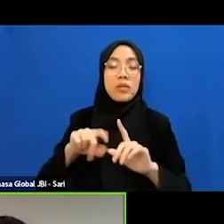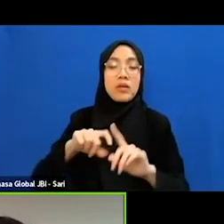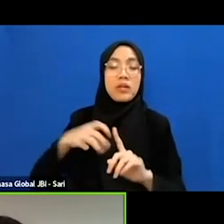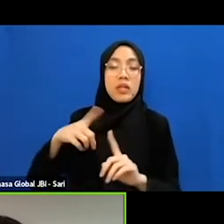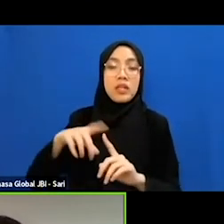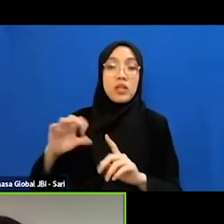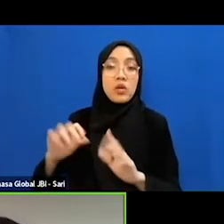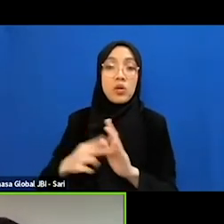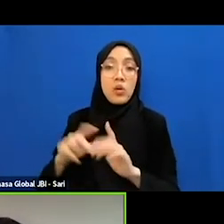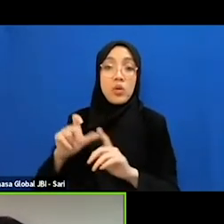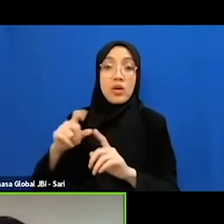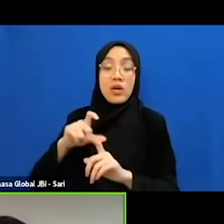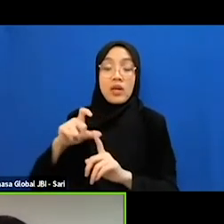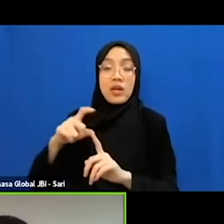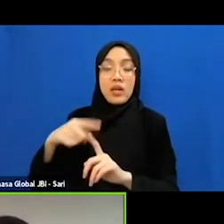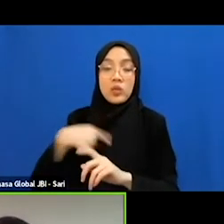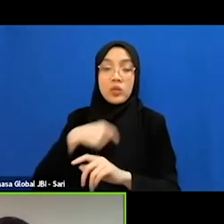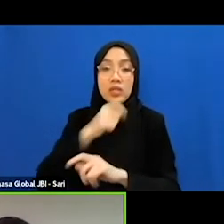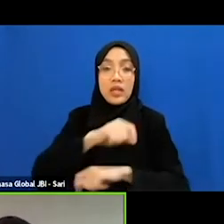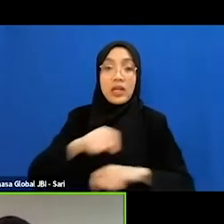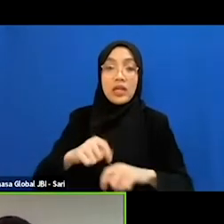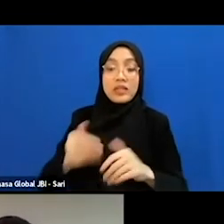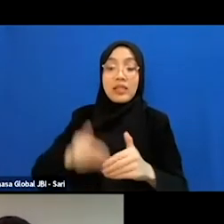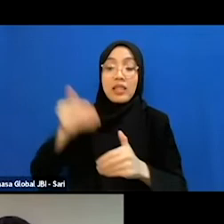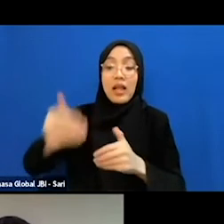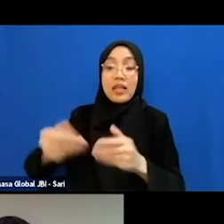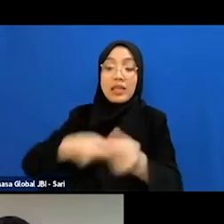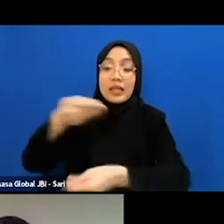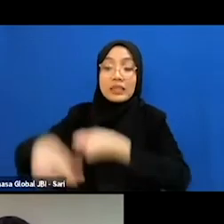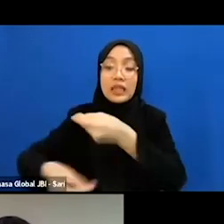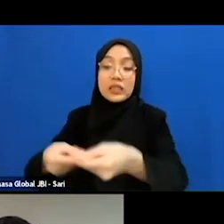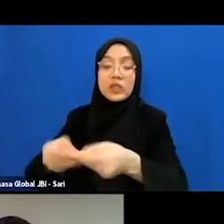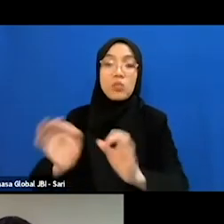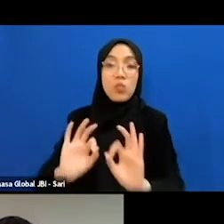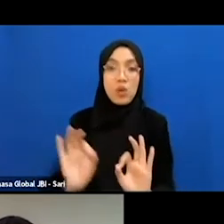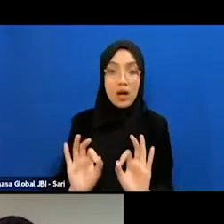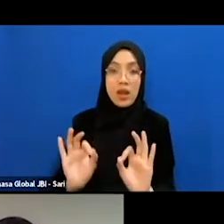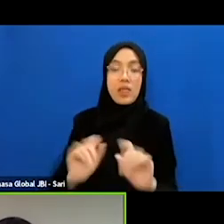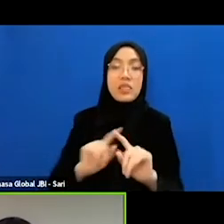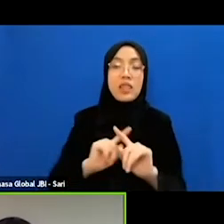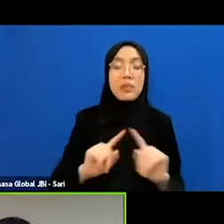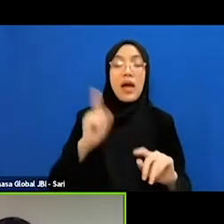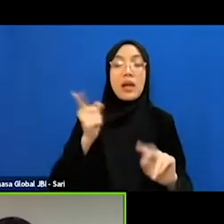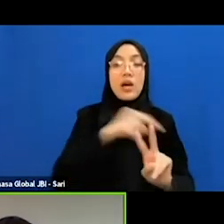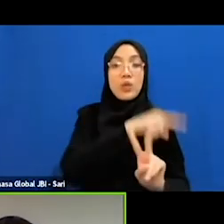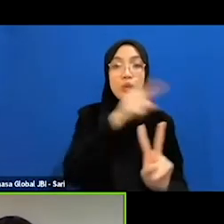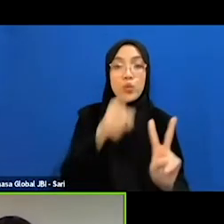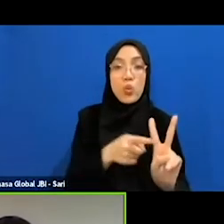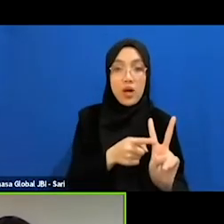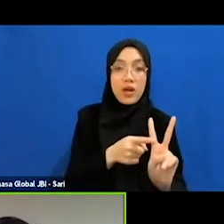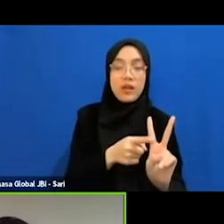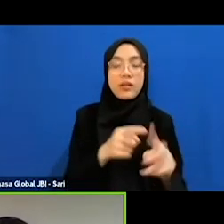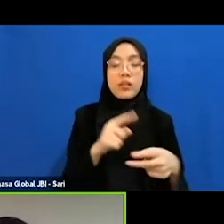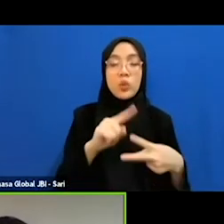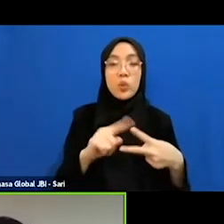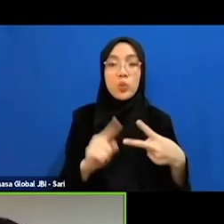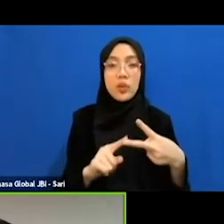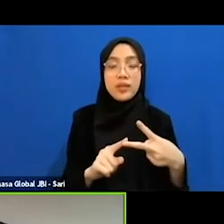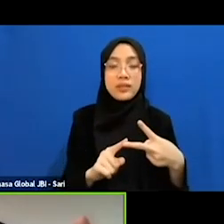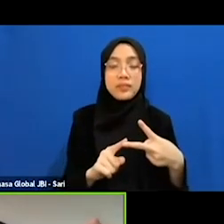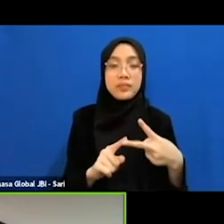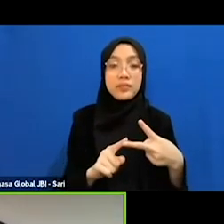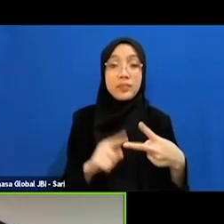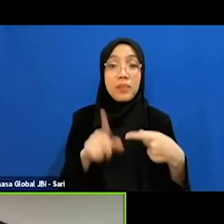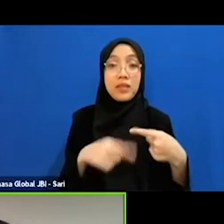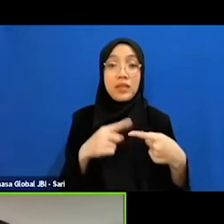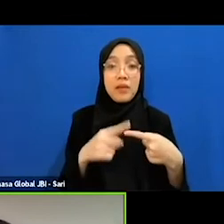api transaksi jadi Hai saya Gambarkan market Kondang itu ada dua fase yaitu